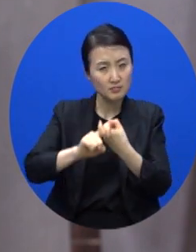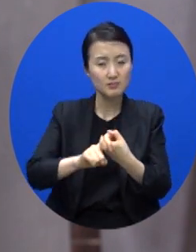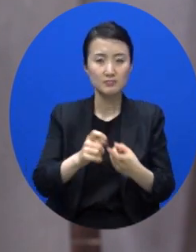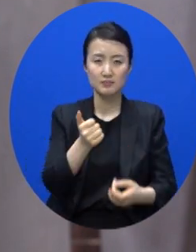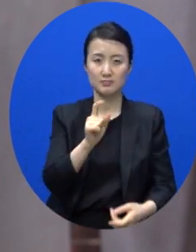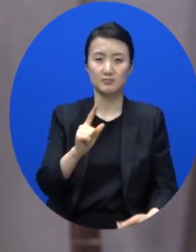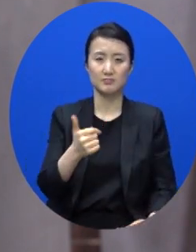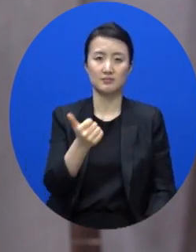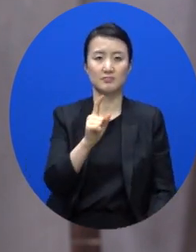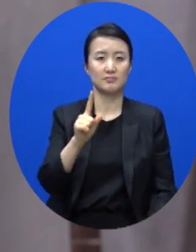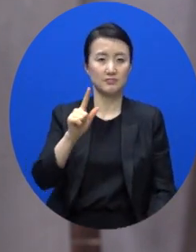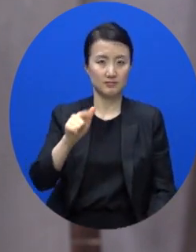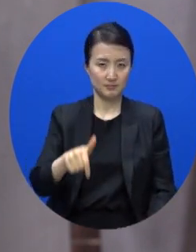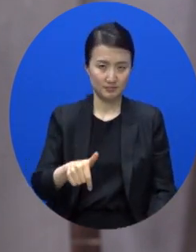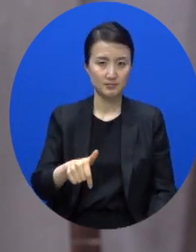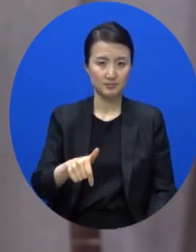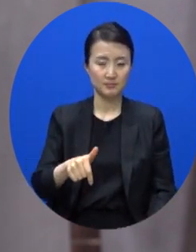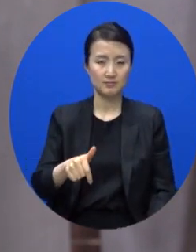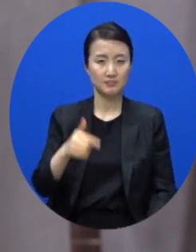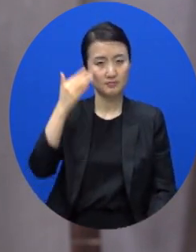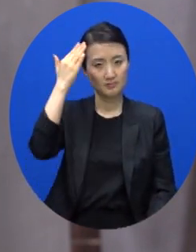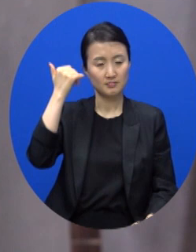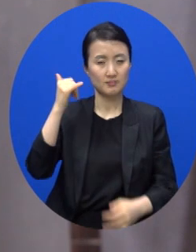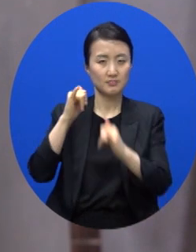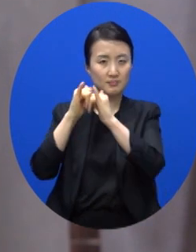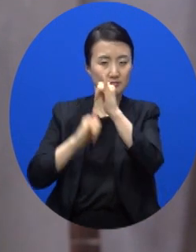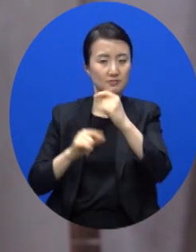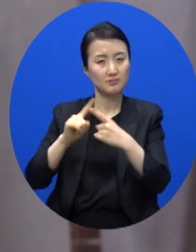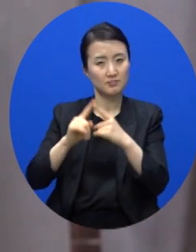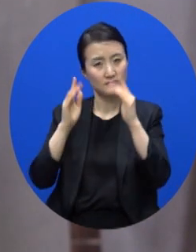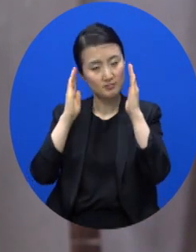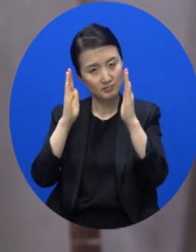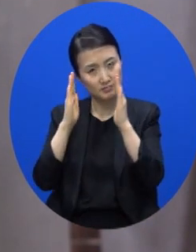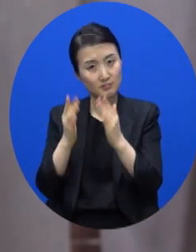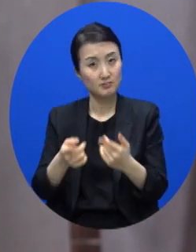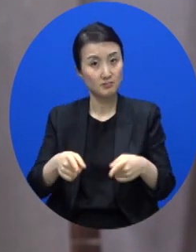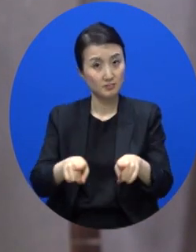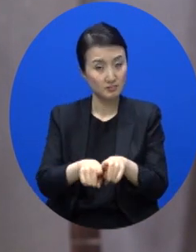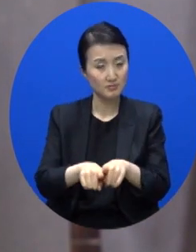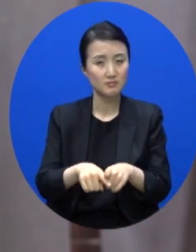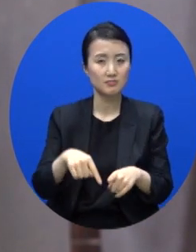부는 관악기에 대해서 상당히 관심이 많았습니다.